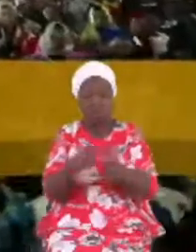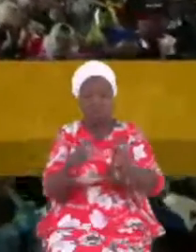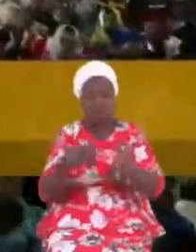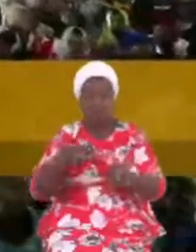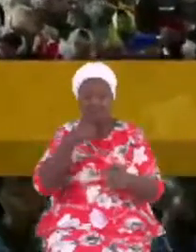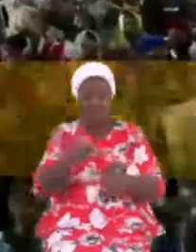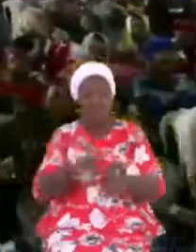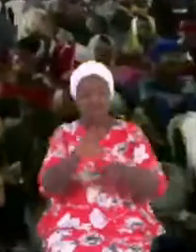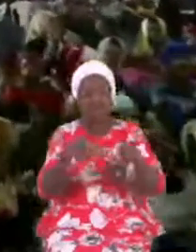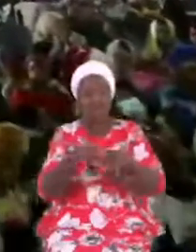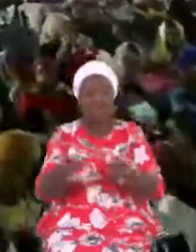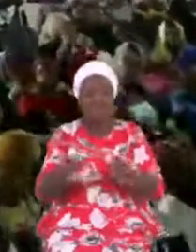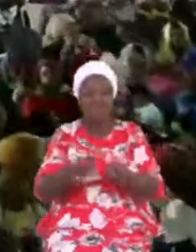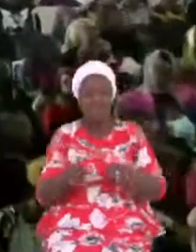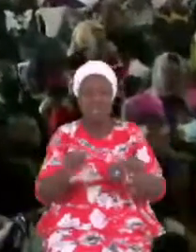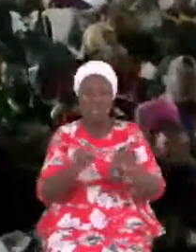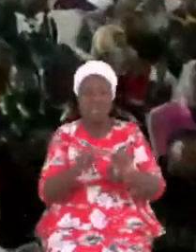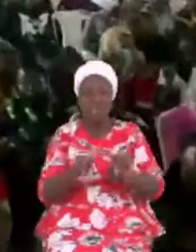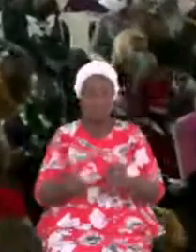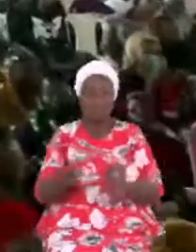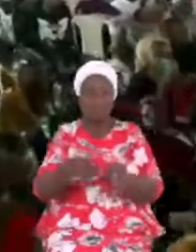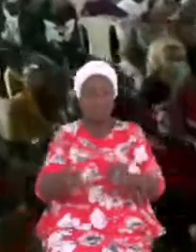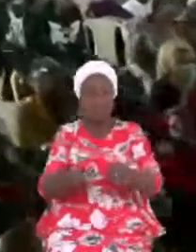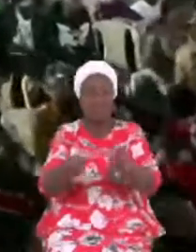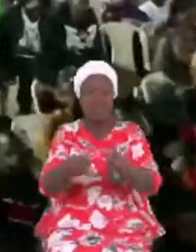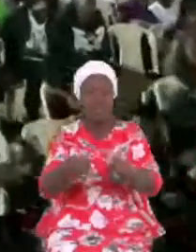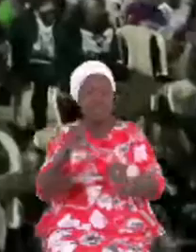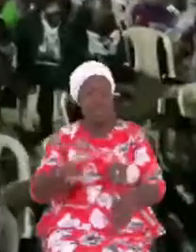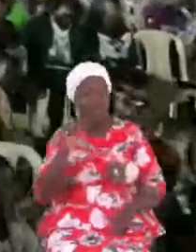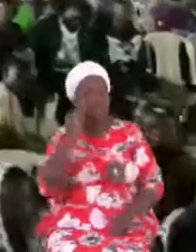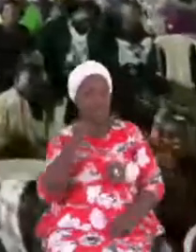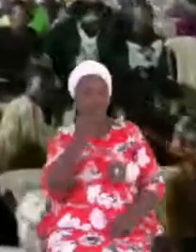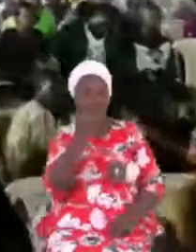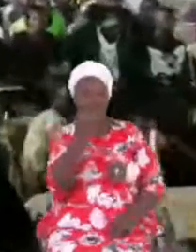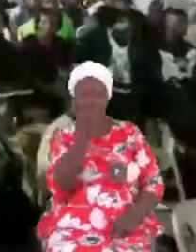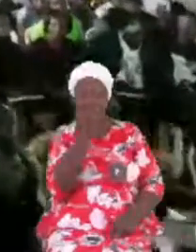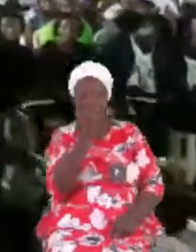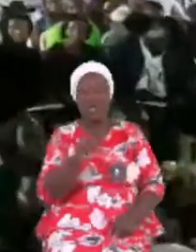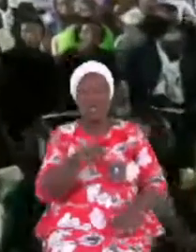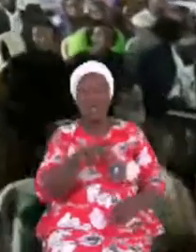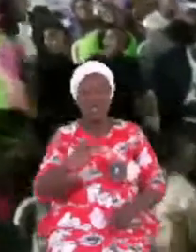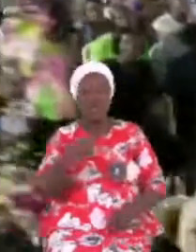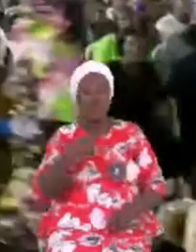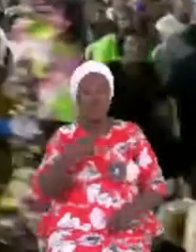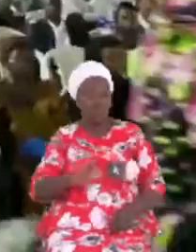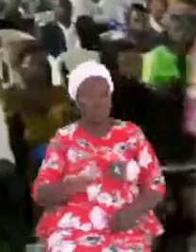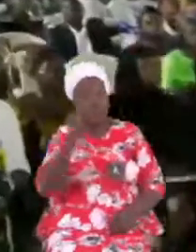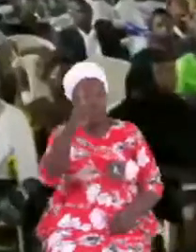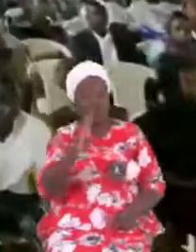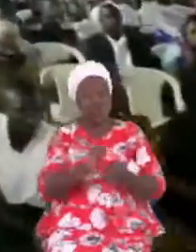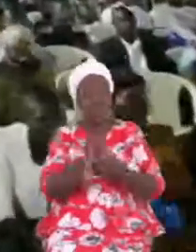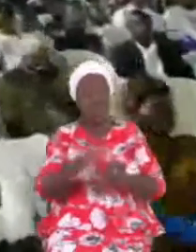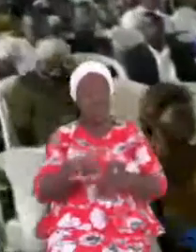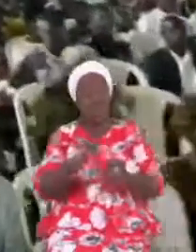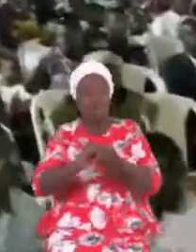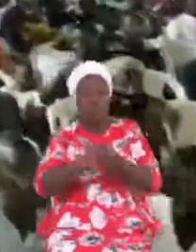voies. Les enfants de Dieu, ceux qui sont sauvés, ceux qui sont lavés dans le sang de l'agneau, ils marchent